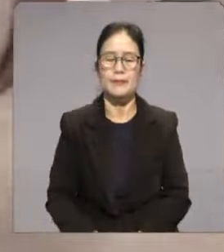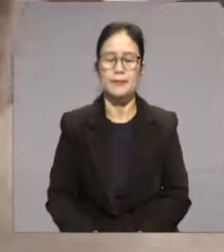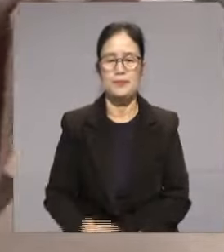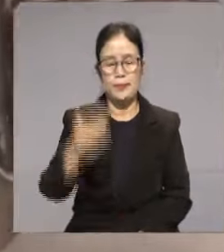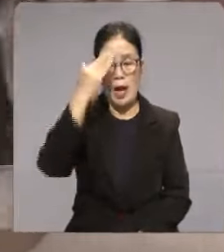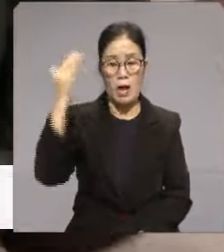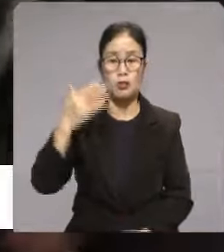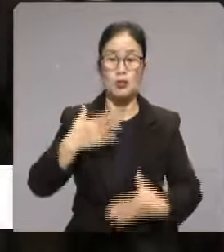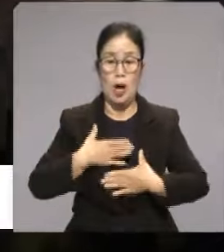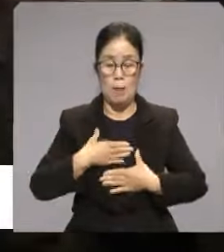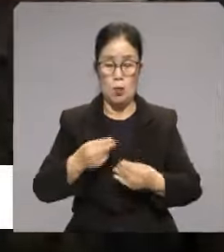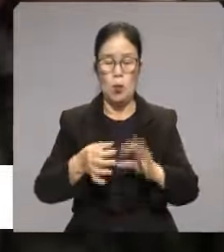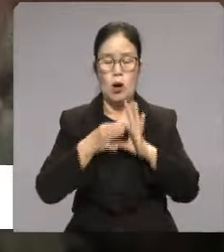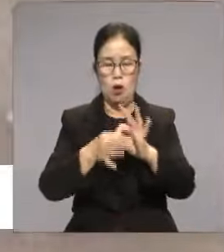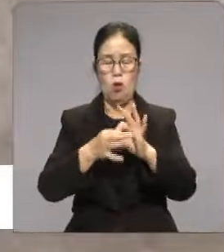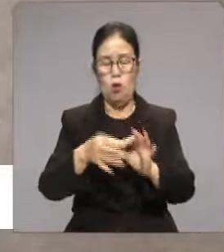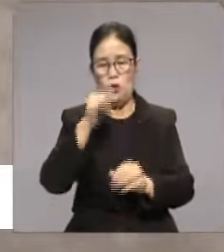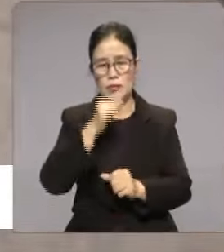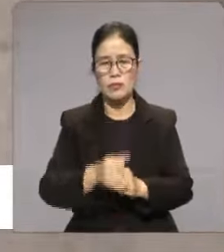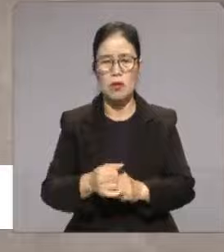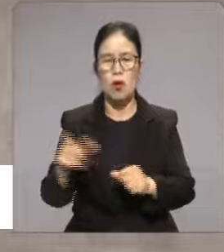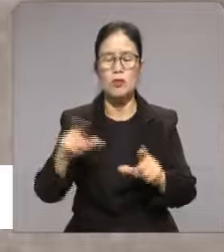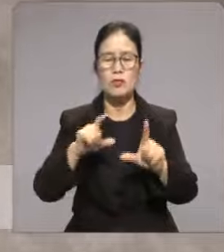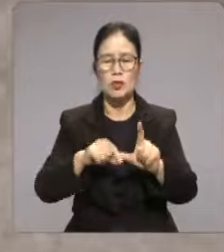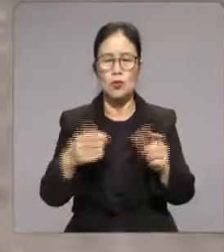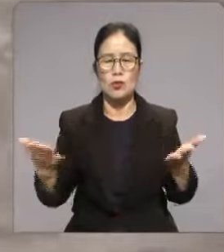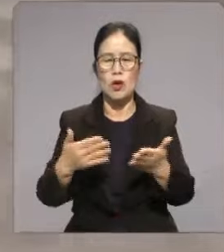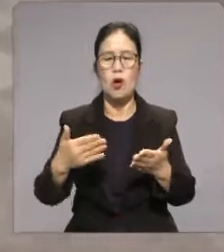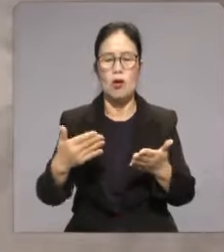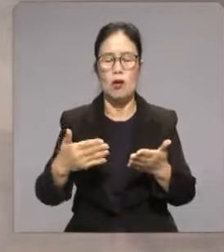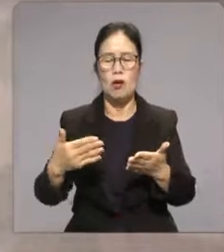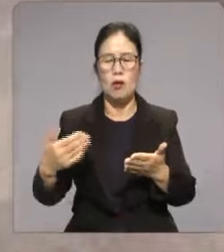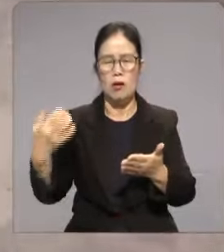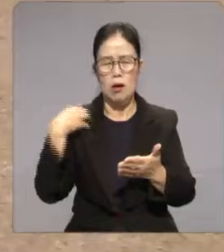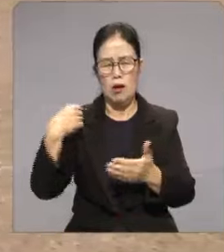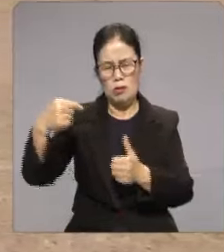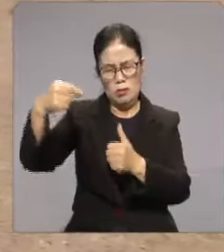한국 안보와도 직결된다며 일정 역할을 종용받을 것이라는